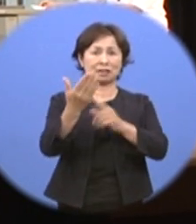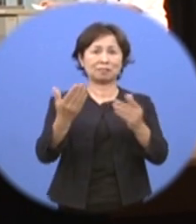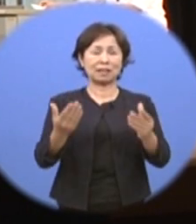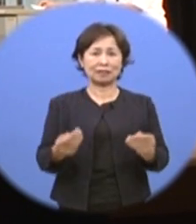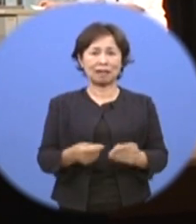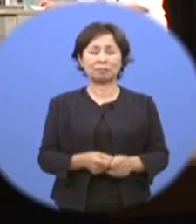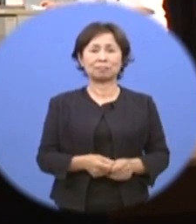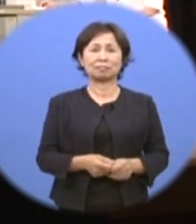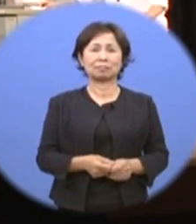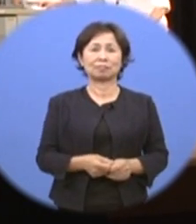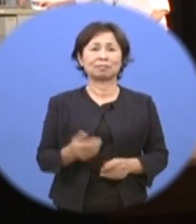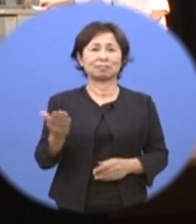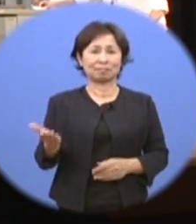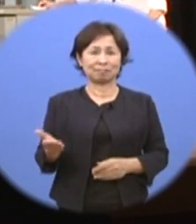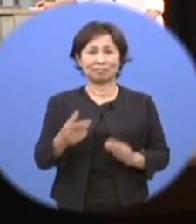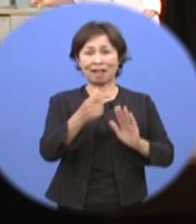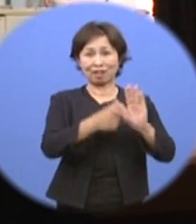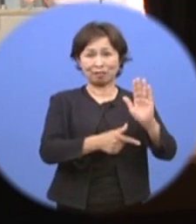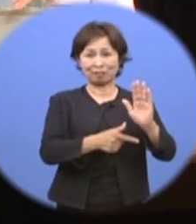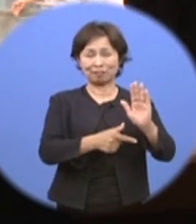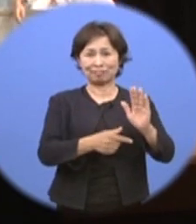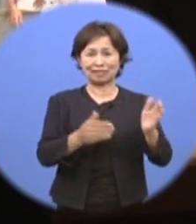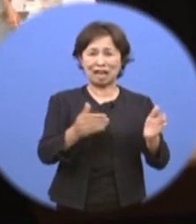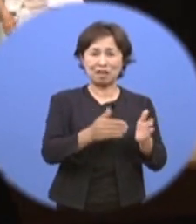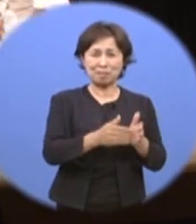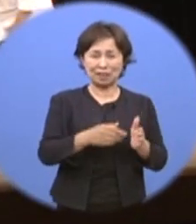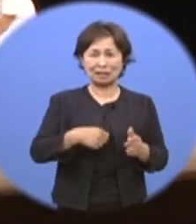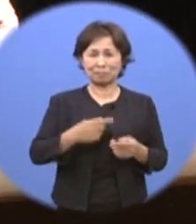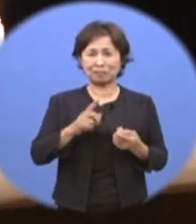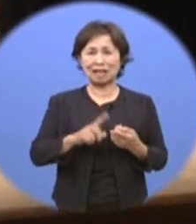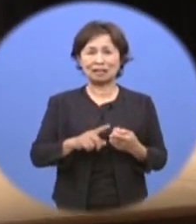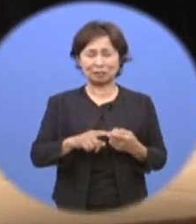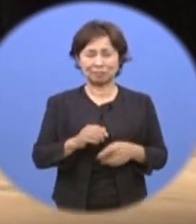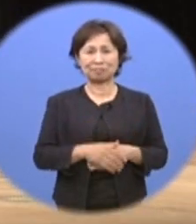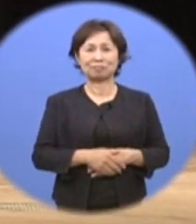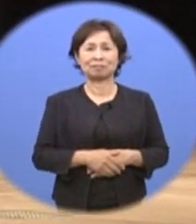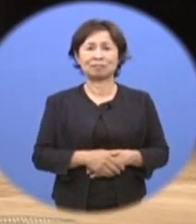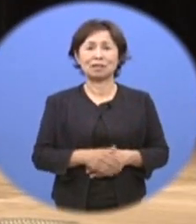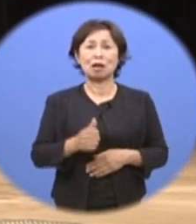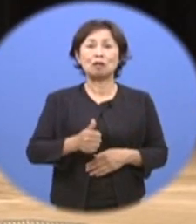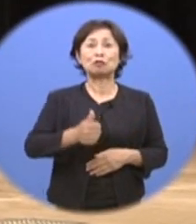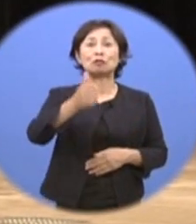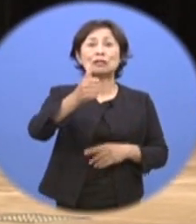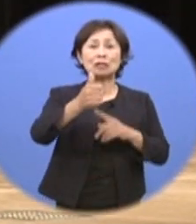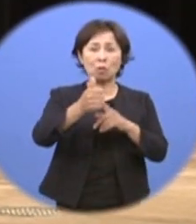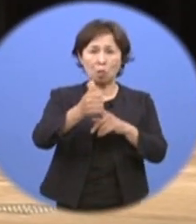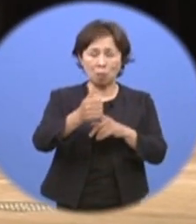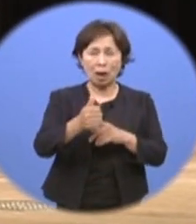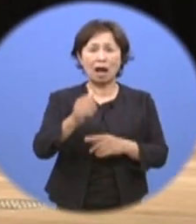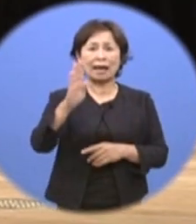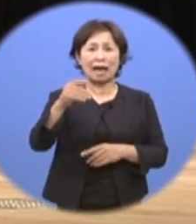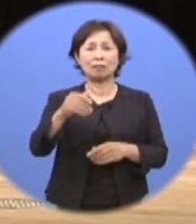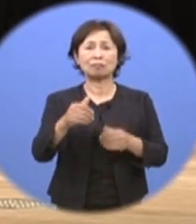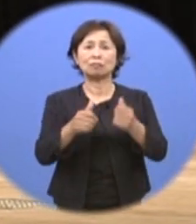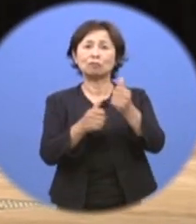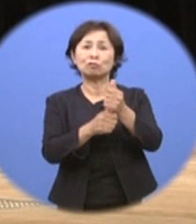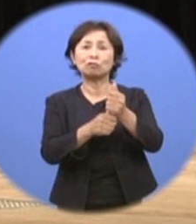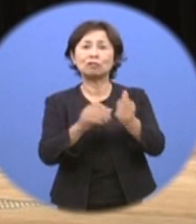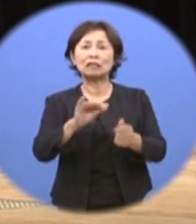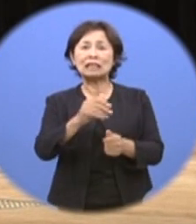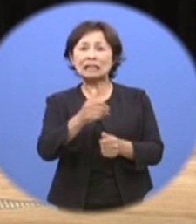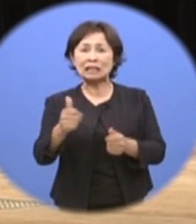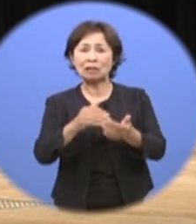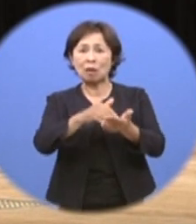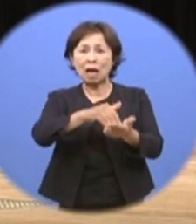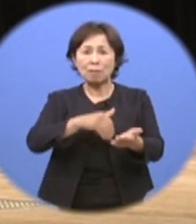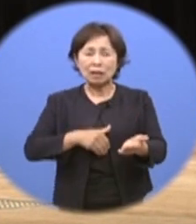は最後まで自分らしく。主人公は県の副知事を退任した男性。体調に不